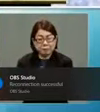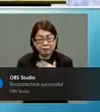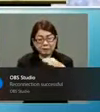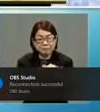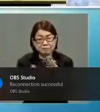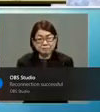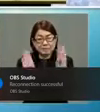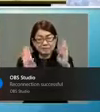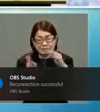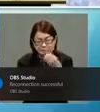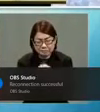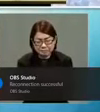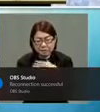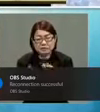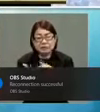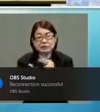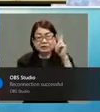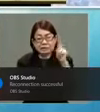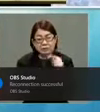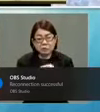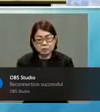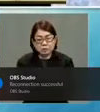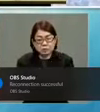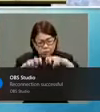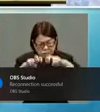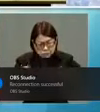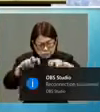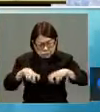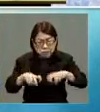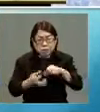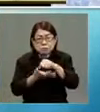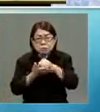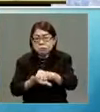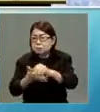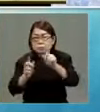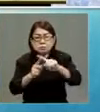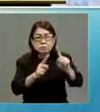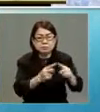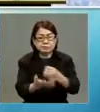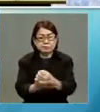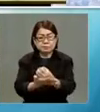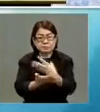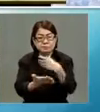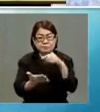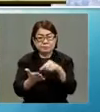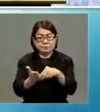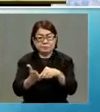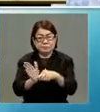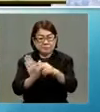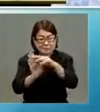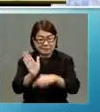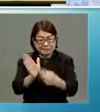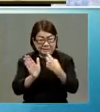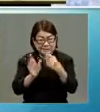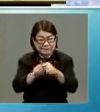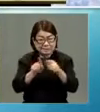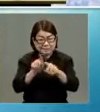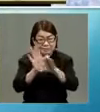นะครับที่ขึ้นมาเลยว่าค้นหาการให้บริการอันนี้ถูกต้องที่สุดนะครับจะต้องเจอหน้าจอนี้ก่อนนะครับเราจะไม่เปลี่